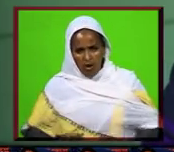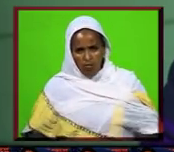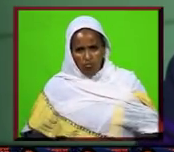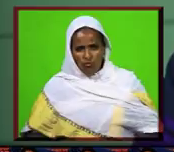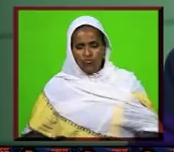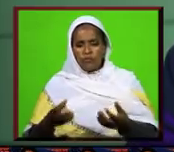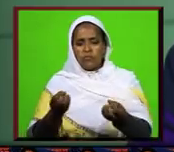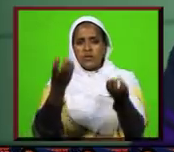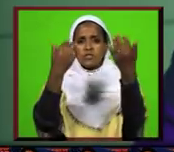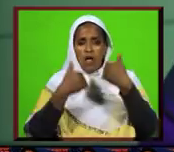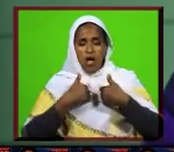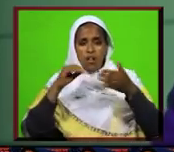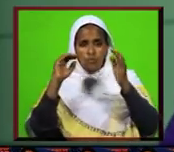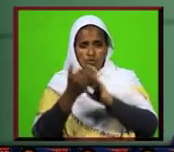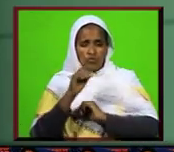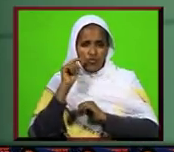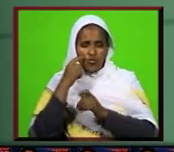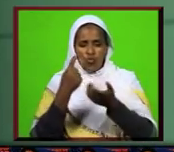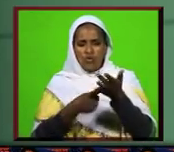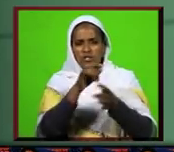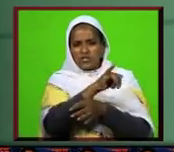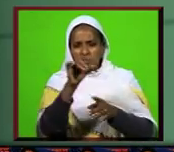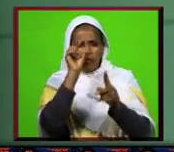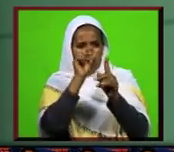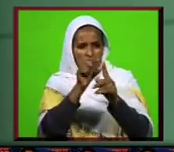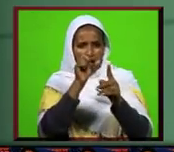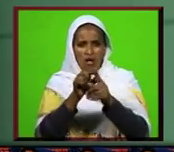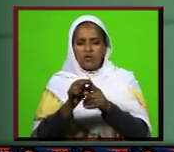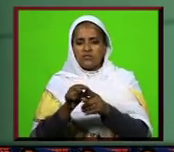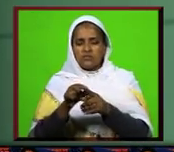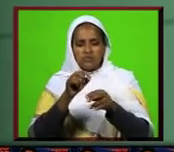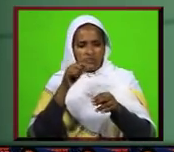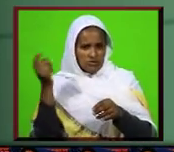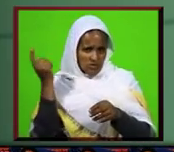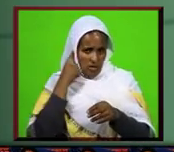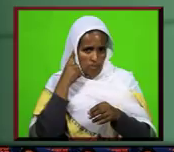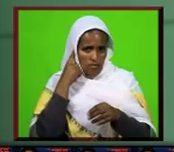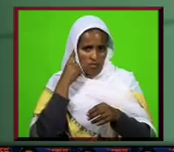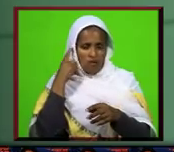ድካሙም የበዛብኝ እንዲህ ያለ ቃላት ስታስቀምጡ